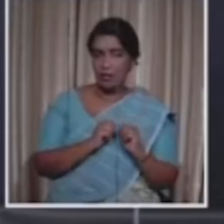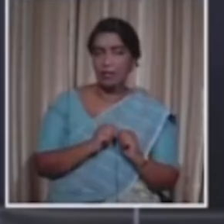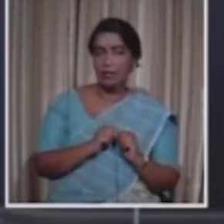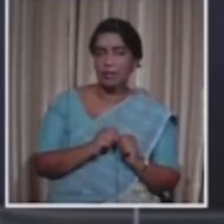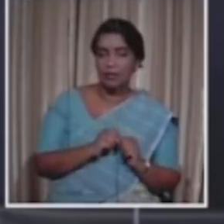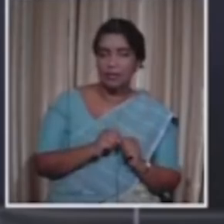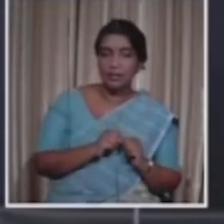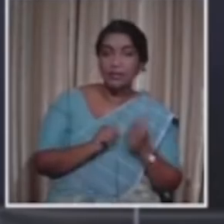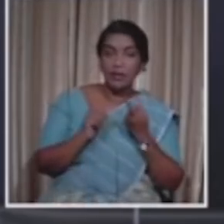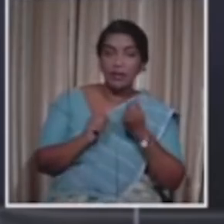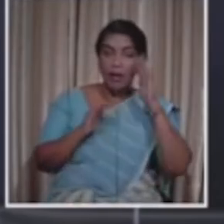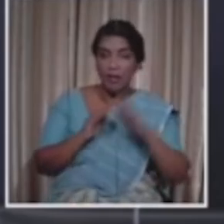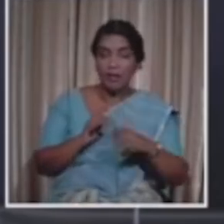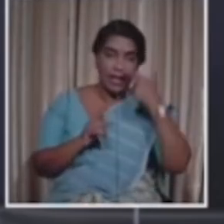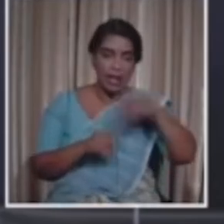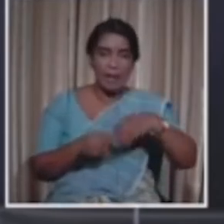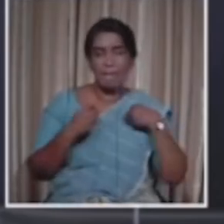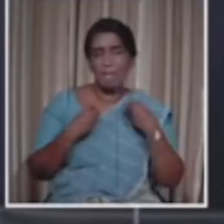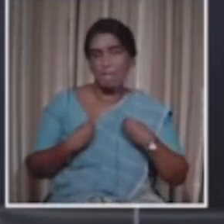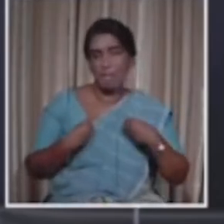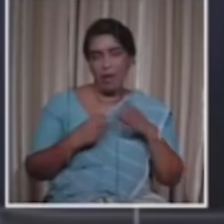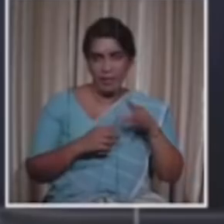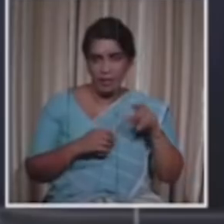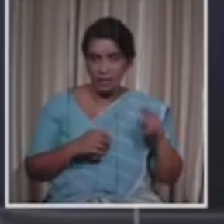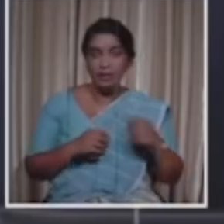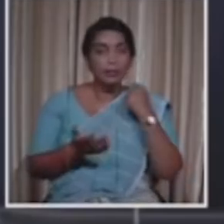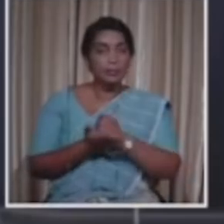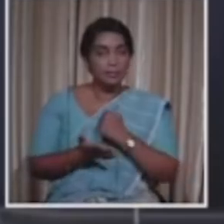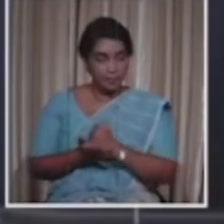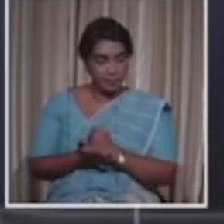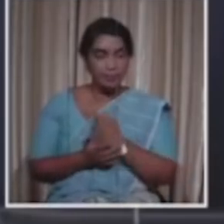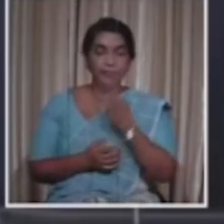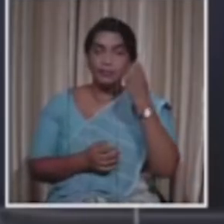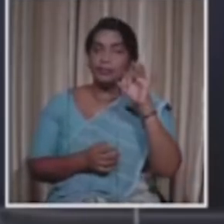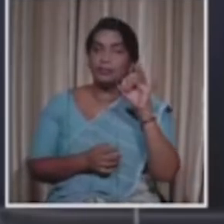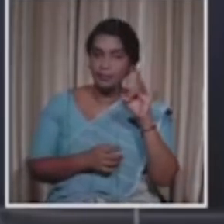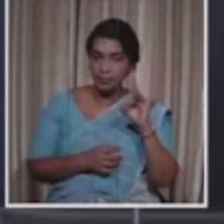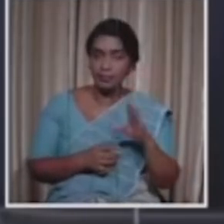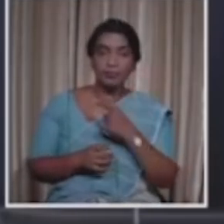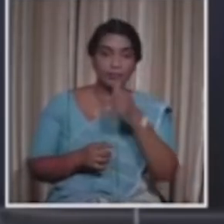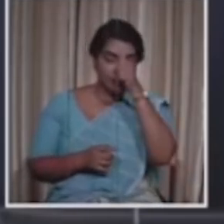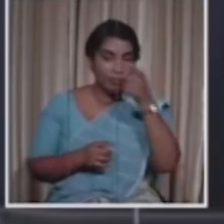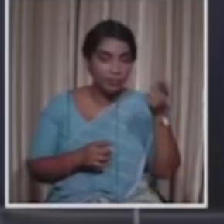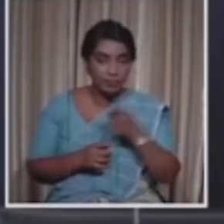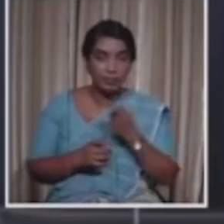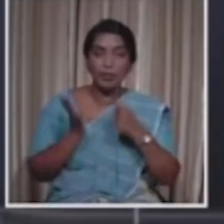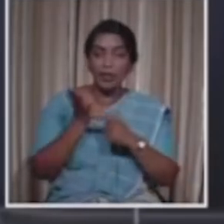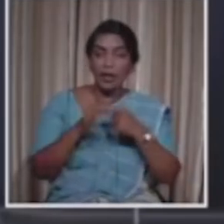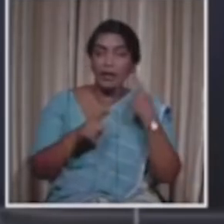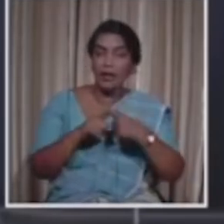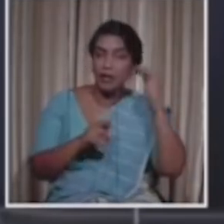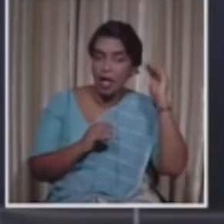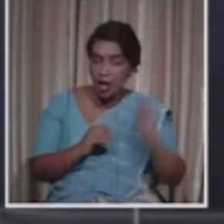හෙජින් ගන්න දෙනුව නිසා තෙල් සංස්ථාවට ප්‍රශ්නයක් ආවා. මහා බැංකු වංචාව 2015 දී බදු වංචා බදු අඩු කිරීම